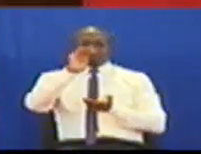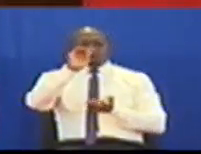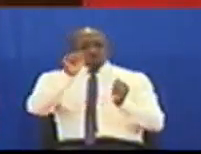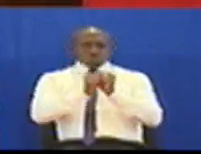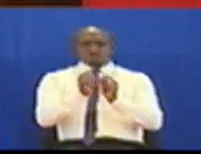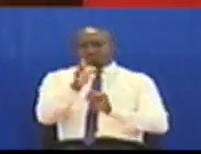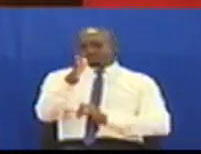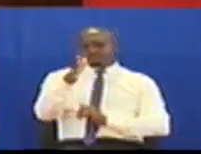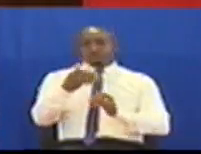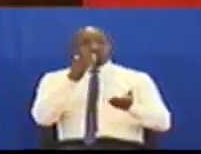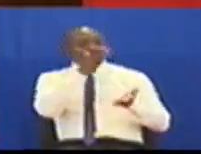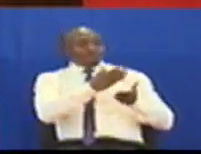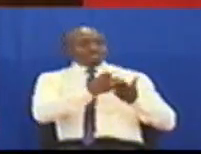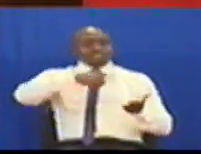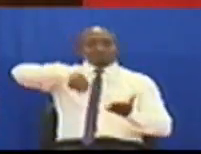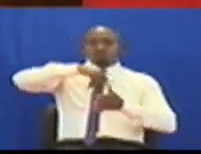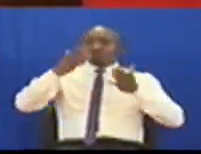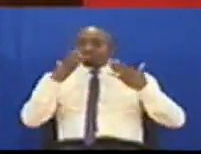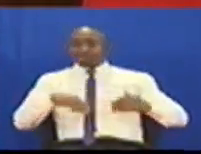kukamilisha vituo vya afya